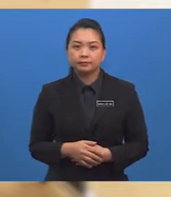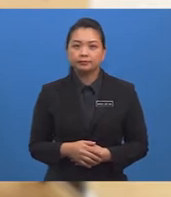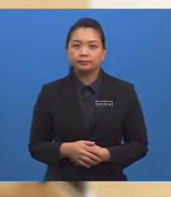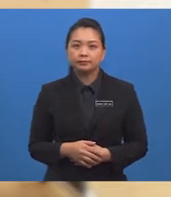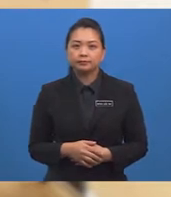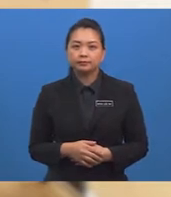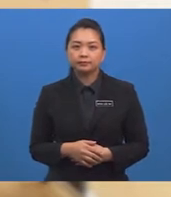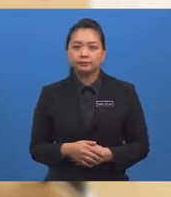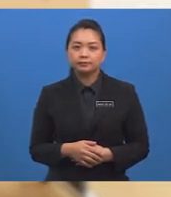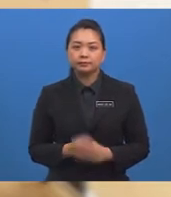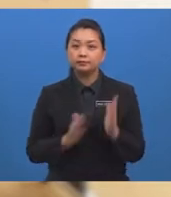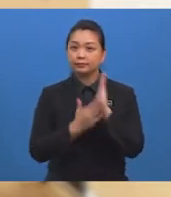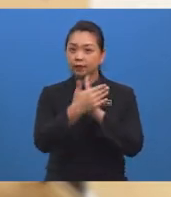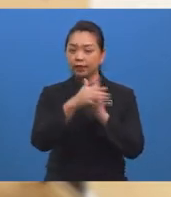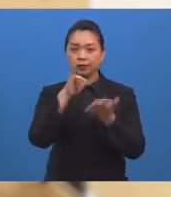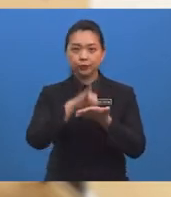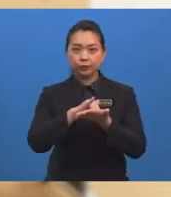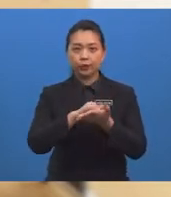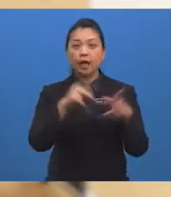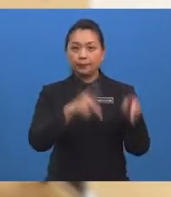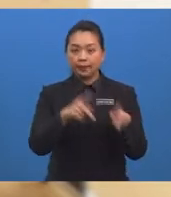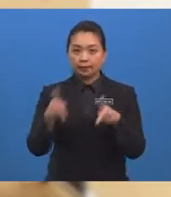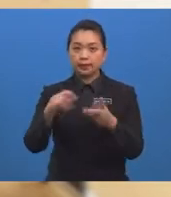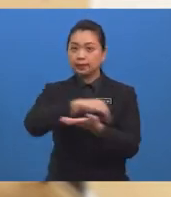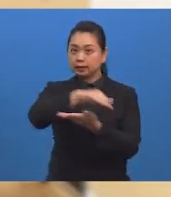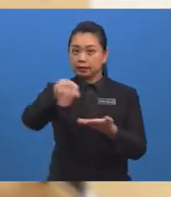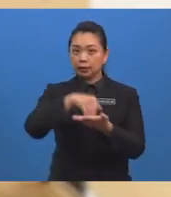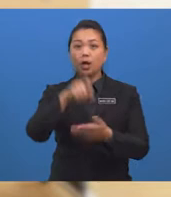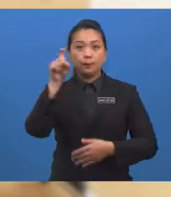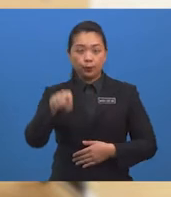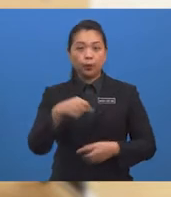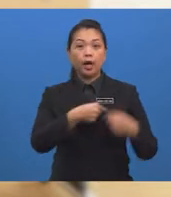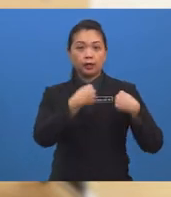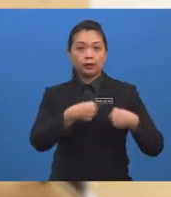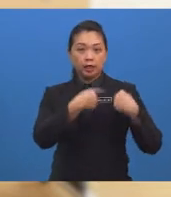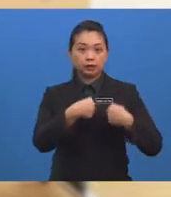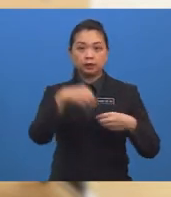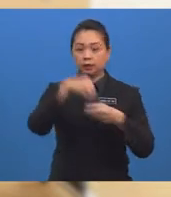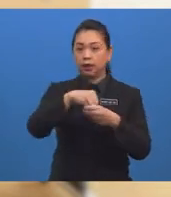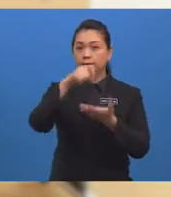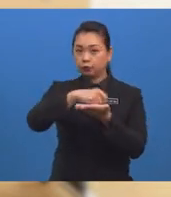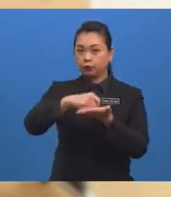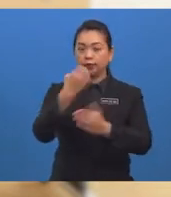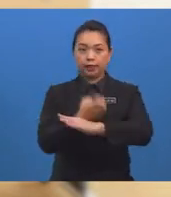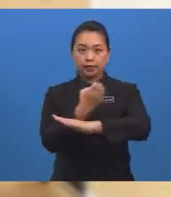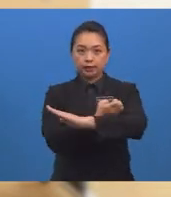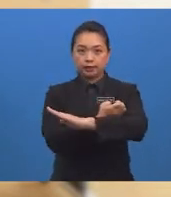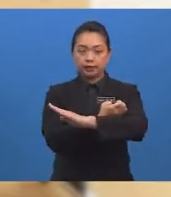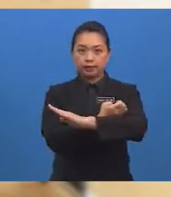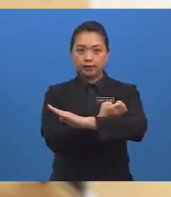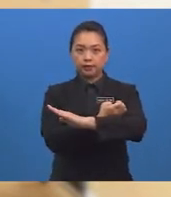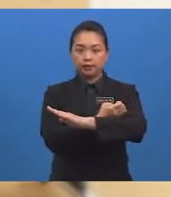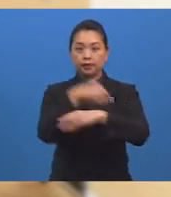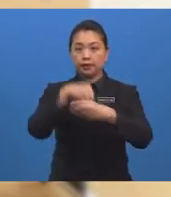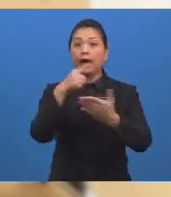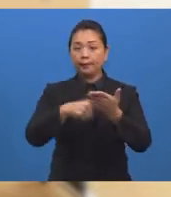3. Oleh itu, pelajar sekalian perlu berhati-hati dalam penulisan esei agar apa yang